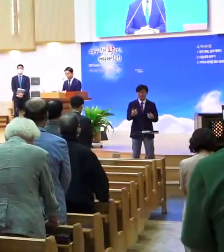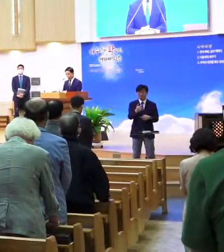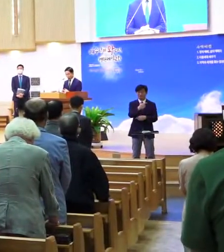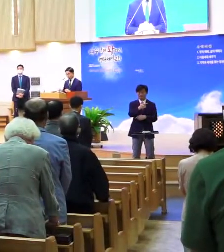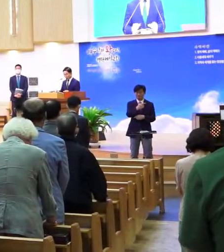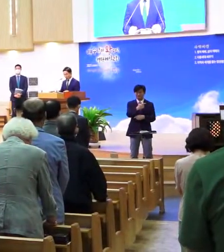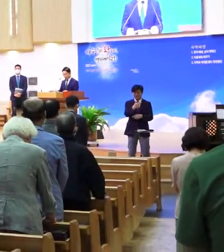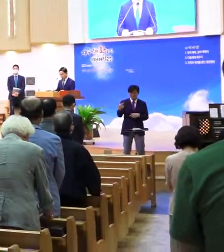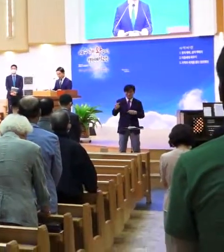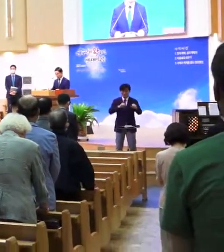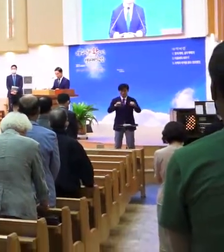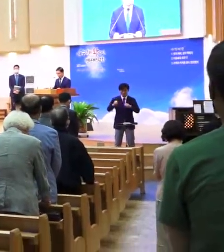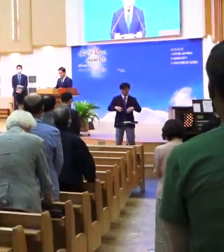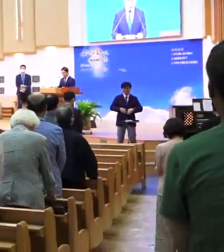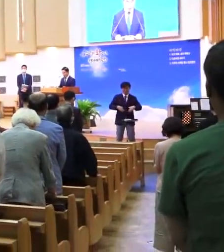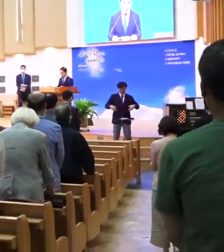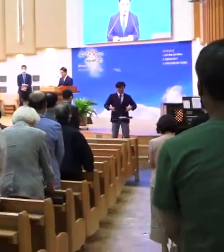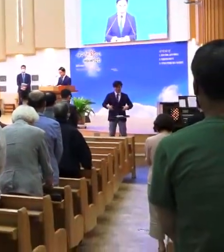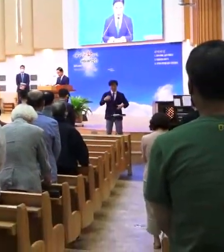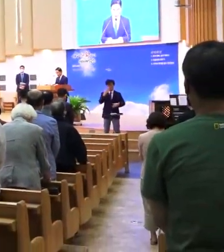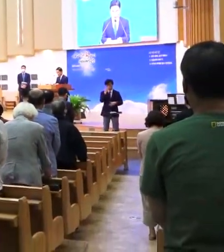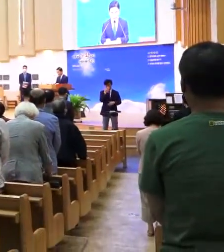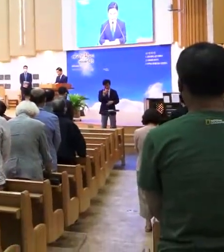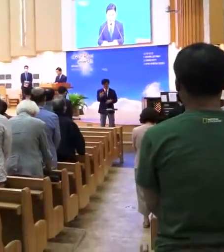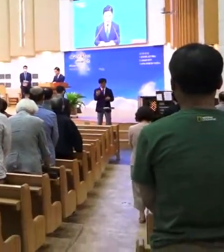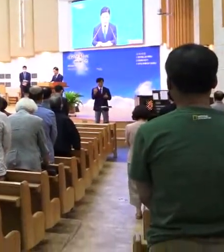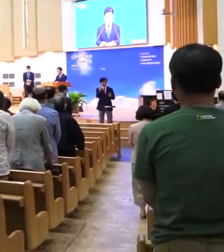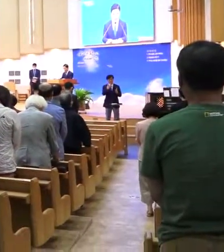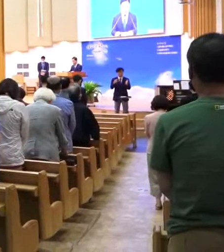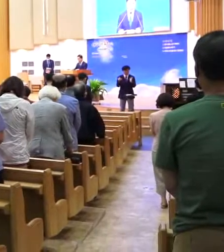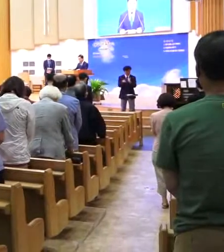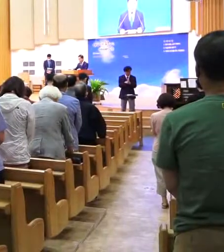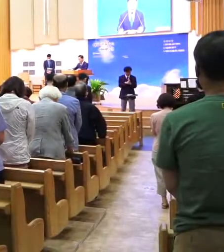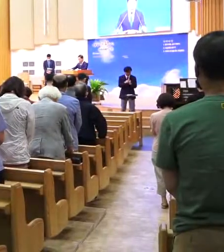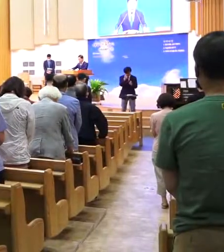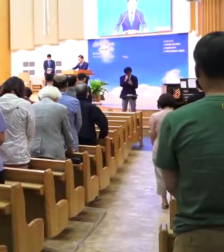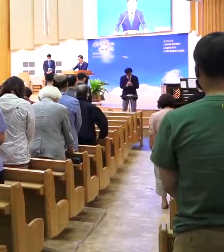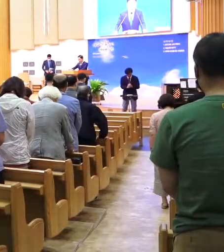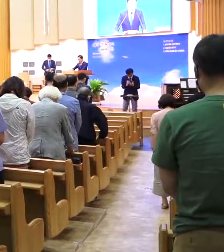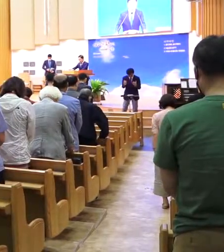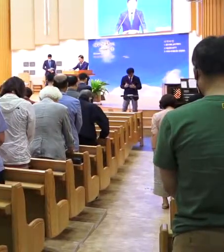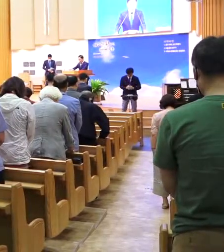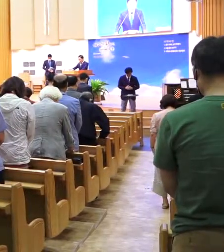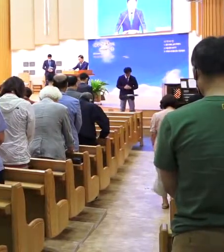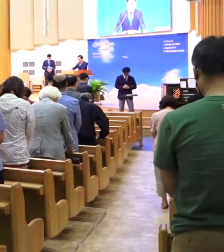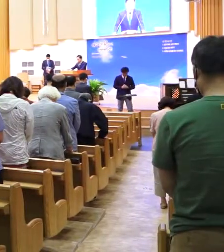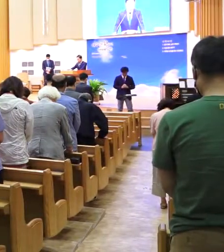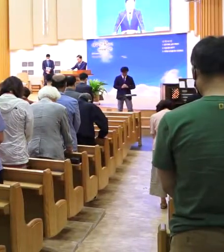삶에 놀라운 역사하심으로 일하실 줄로 믿습니다. 기도하겠습니다.